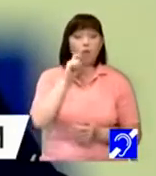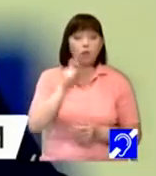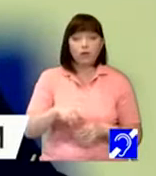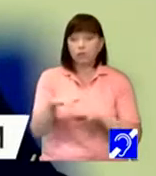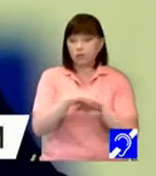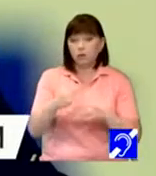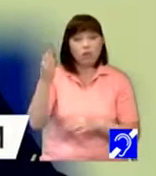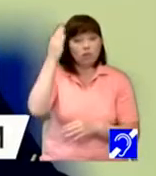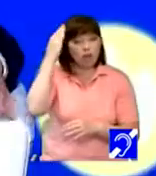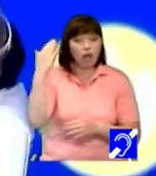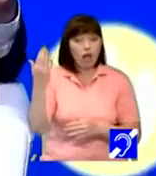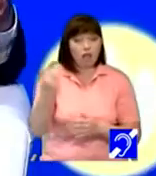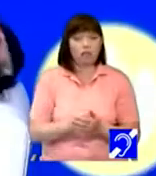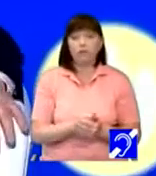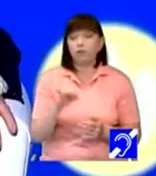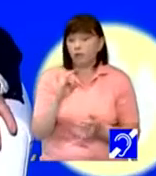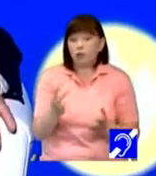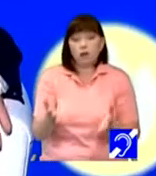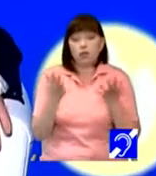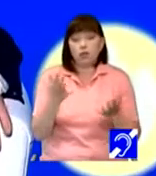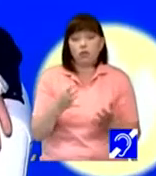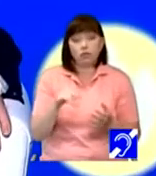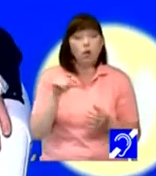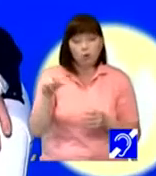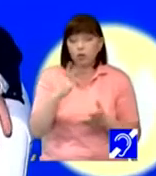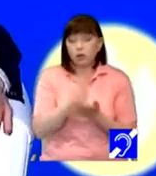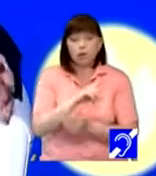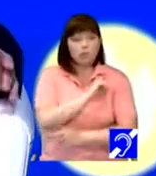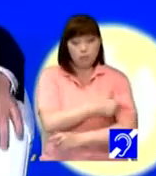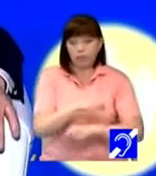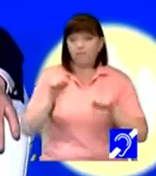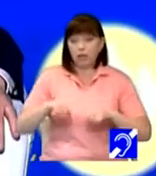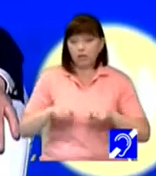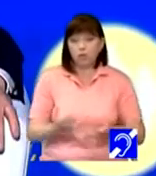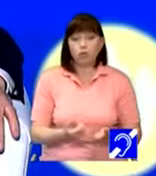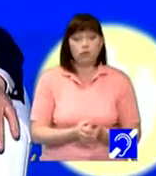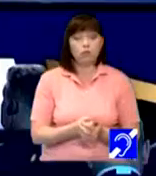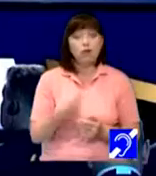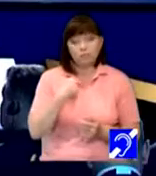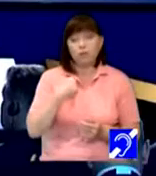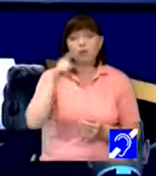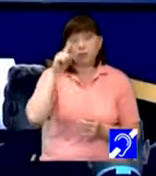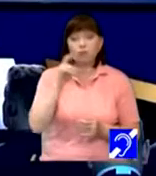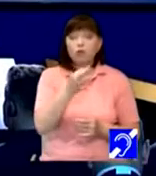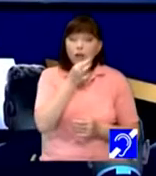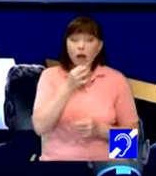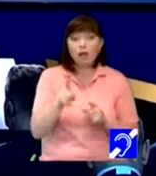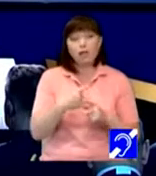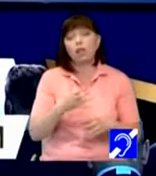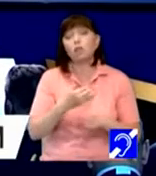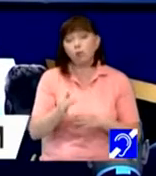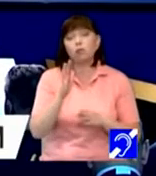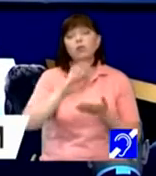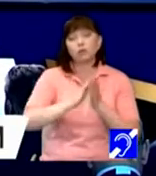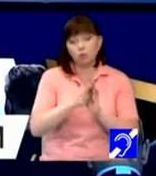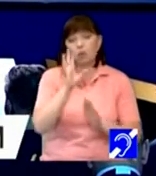narod talentlivy i bezuslovny i potential bolshoy. Мы исходим из того, что рано или поздно ситуация